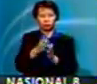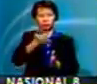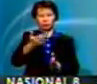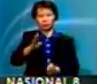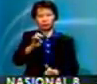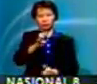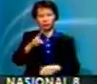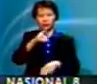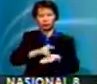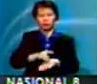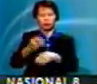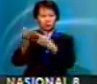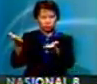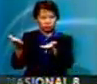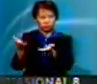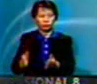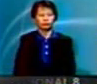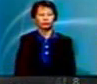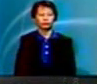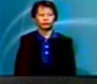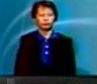di Pengkalang Kubur.